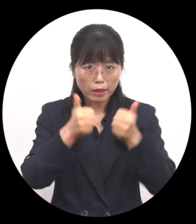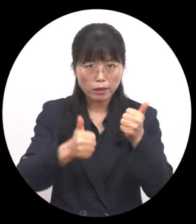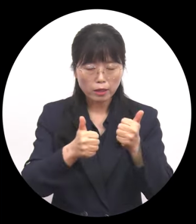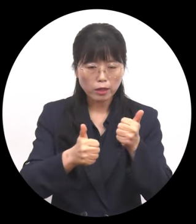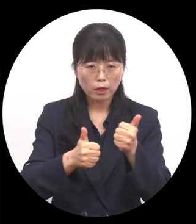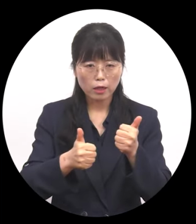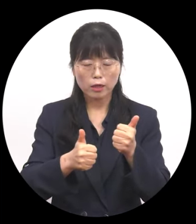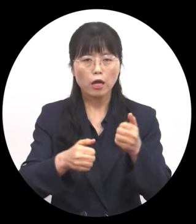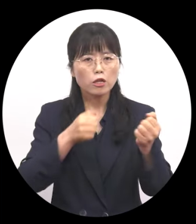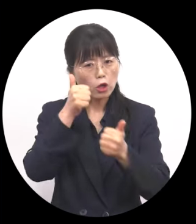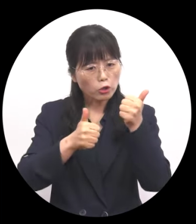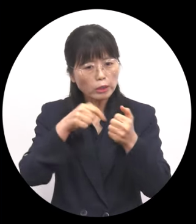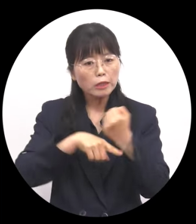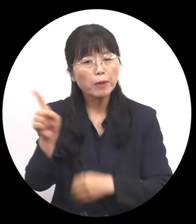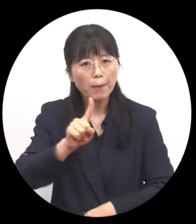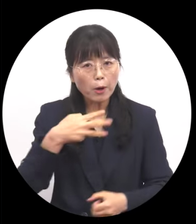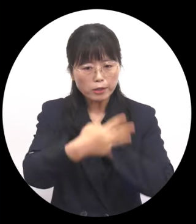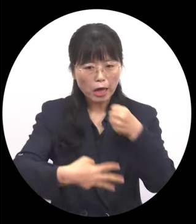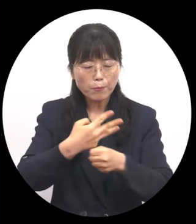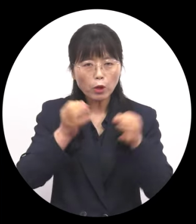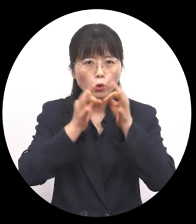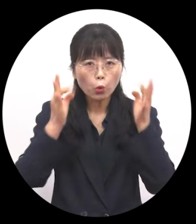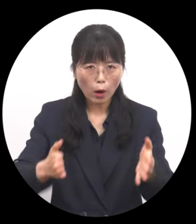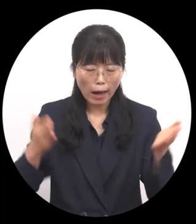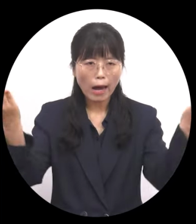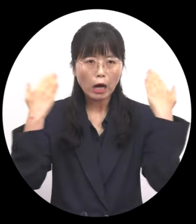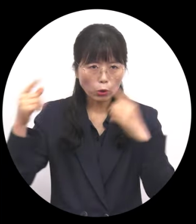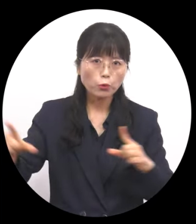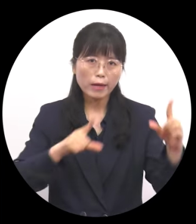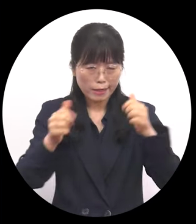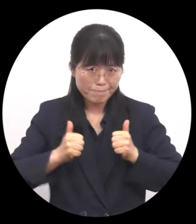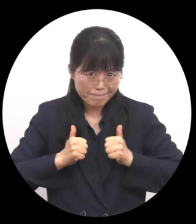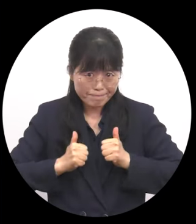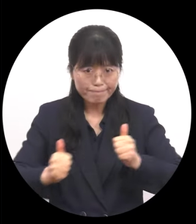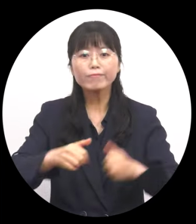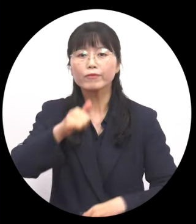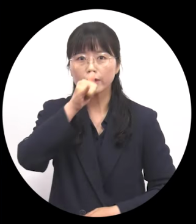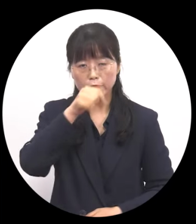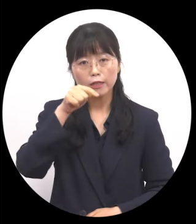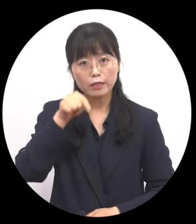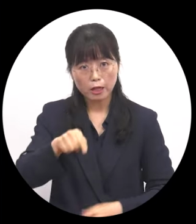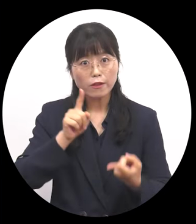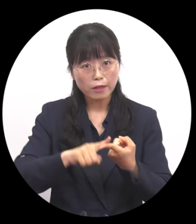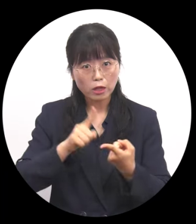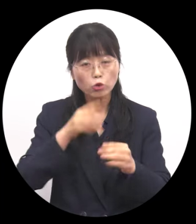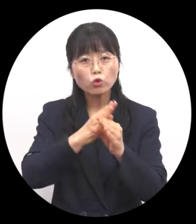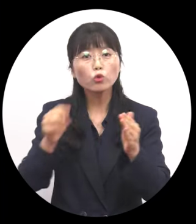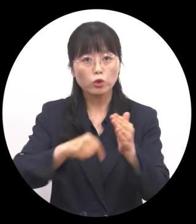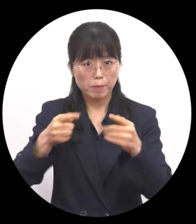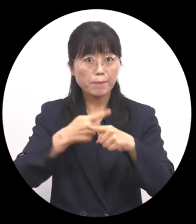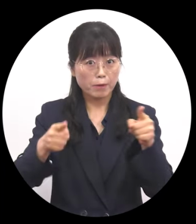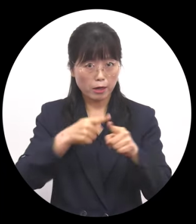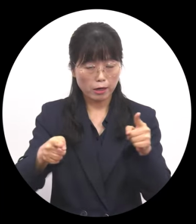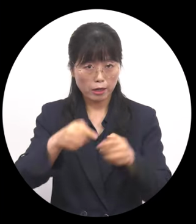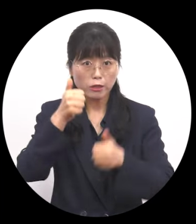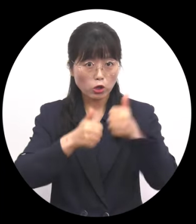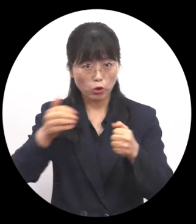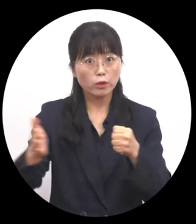종합전형은 전형의 취지가 3년 동안 얼마나 학교 생활을 충실히 했는지 이런 부분을 중심으로 평가하는